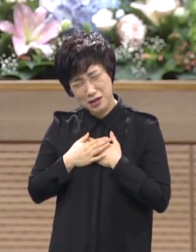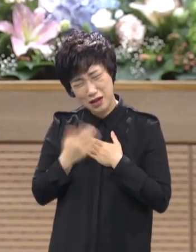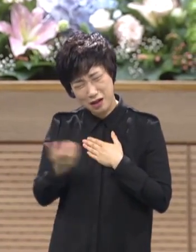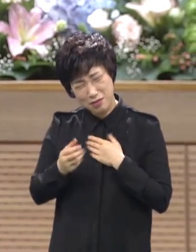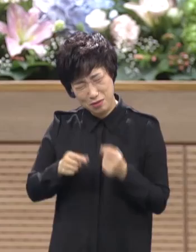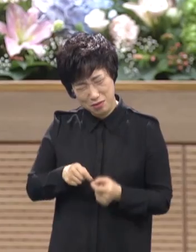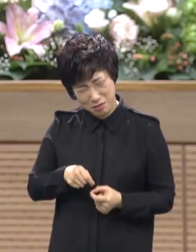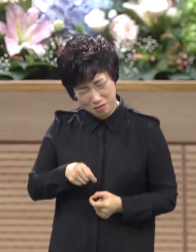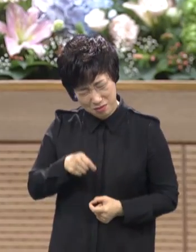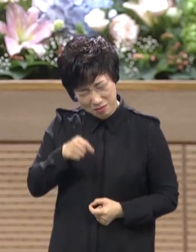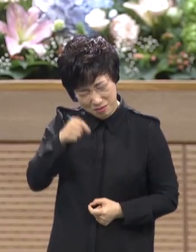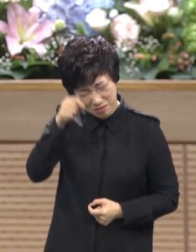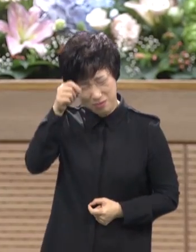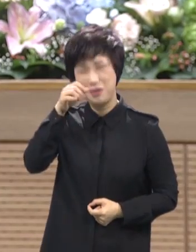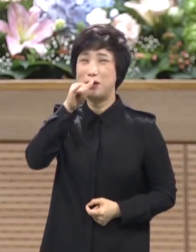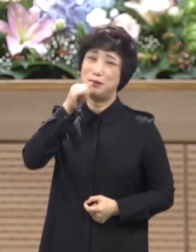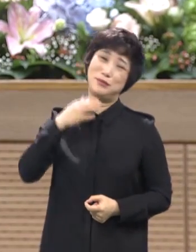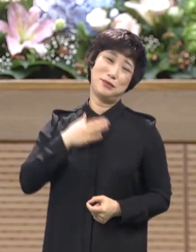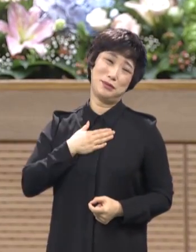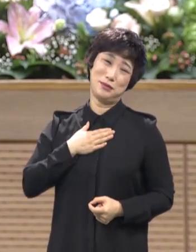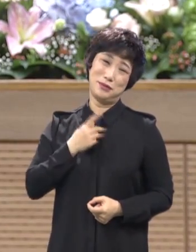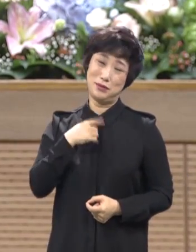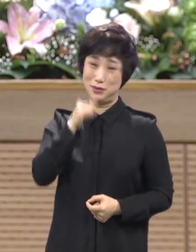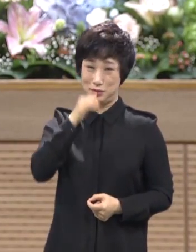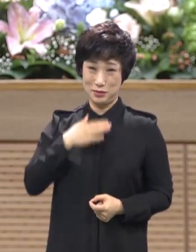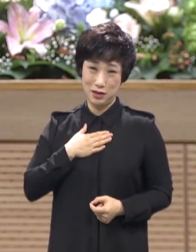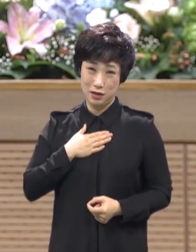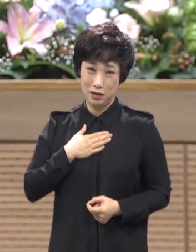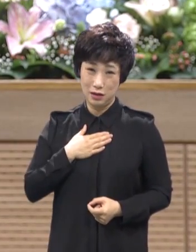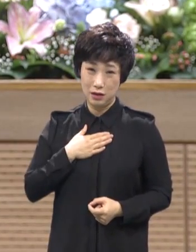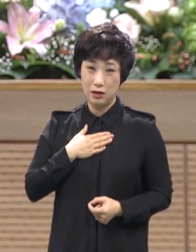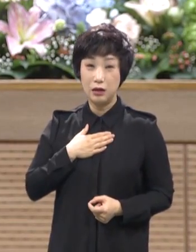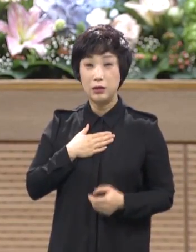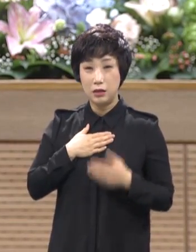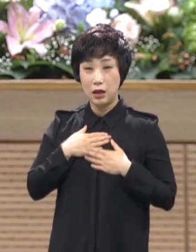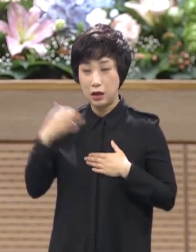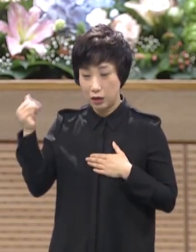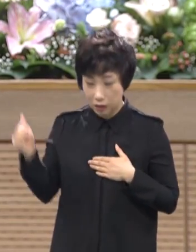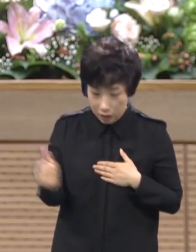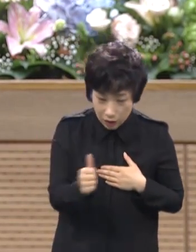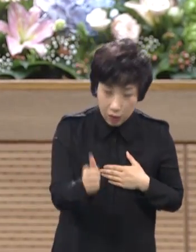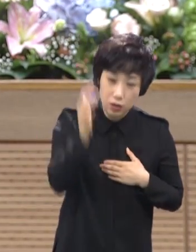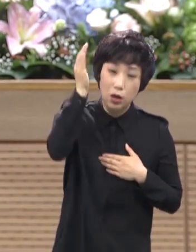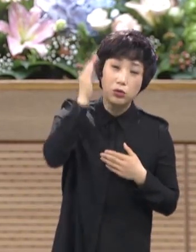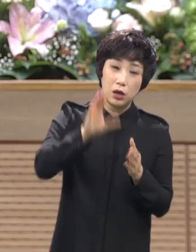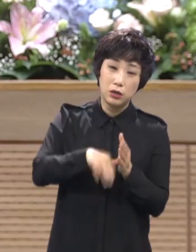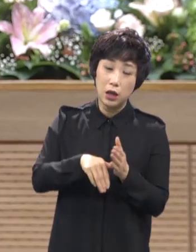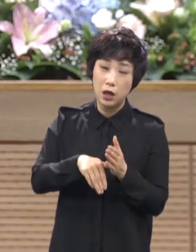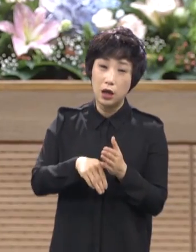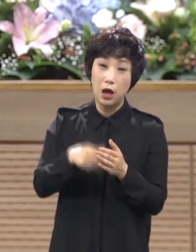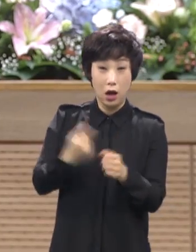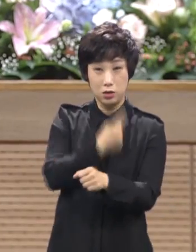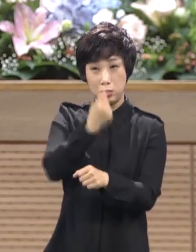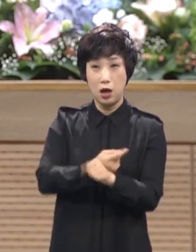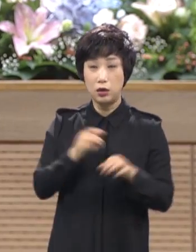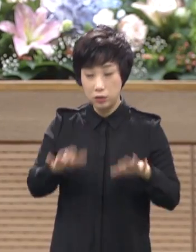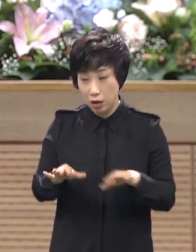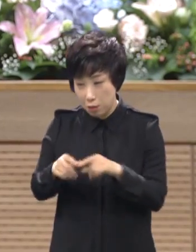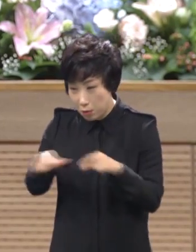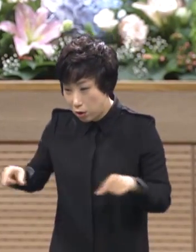몸이 크게 힘들을 때 나와서 설교할 때 1시간 지나가는 것이